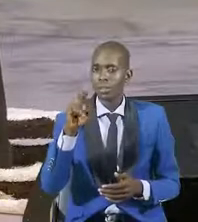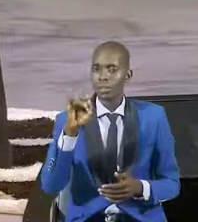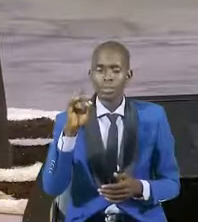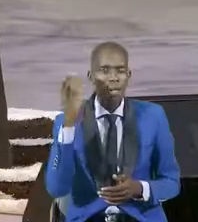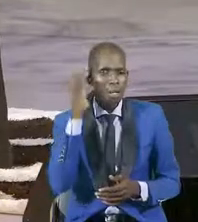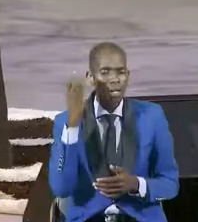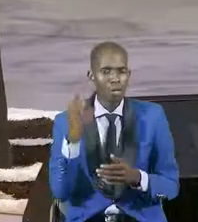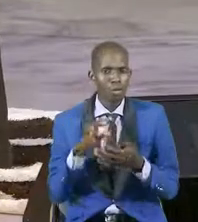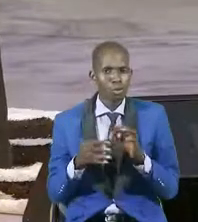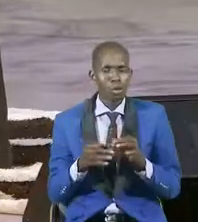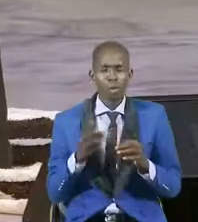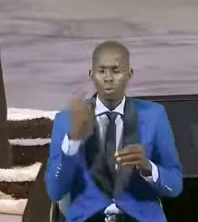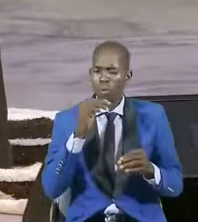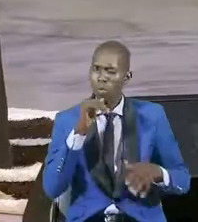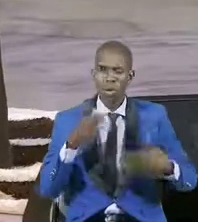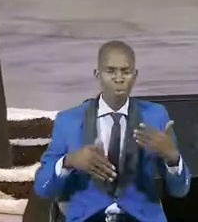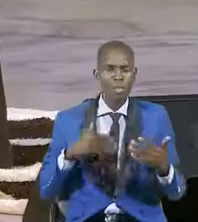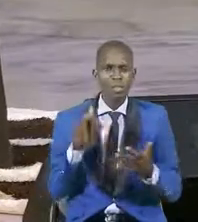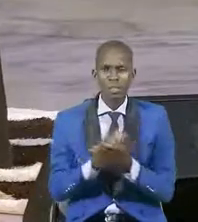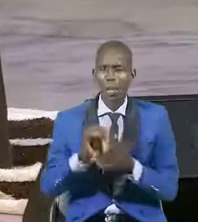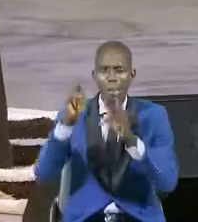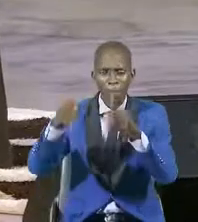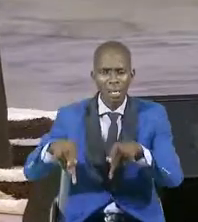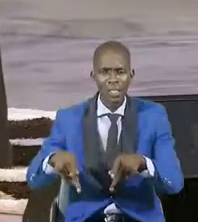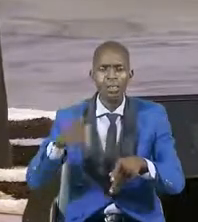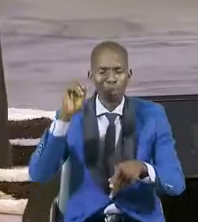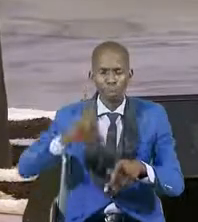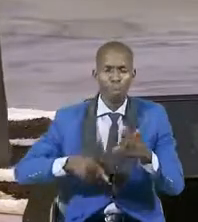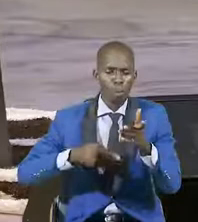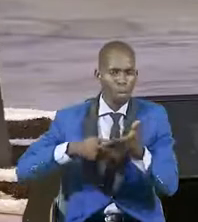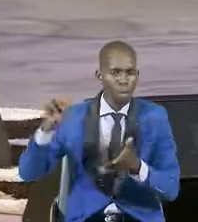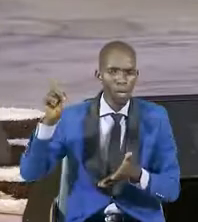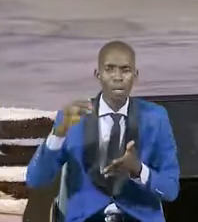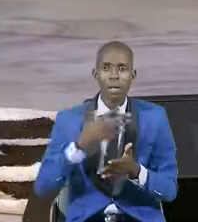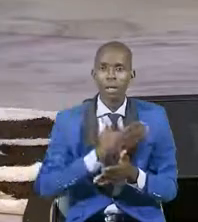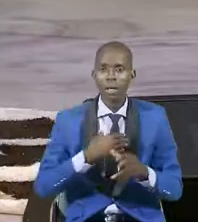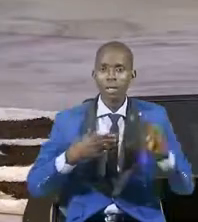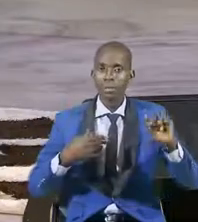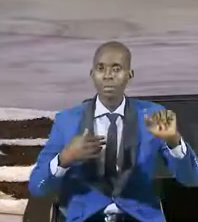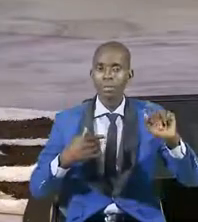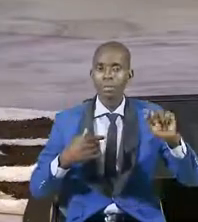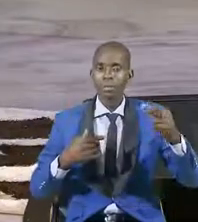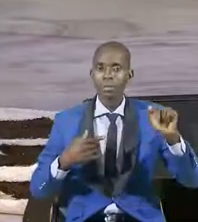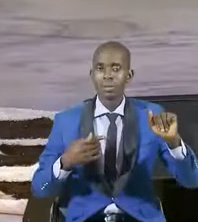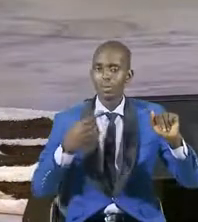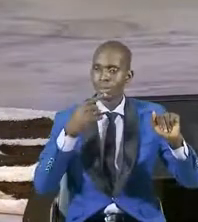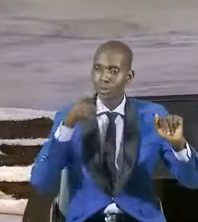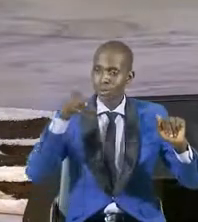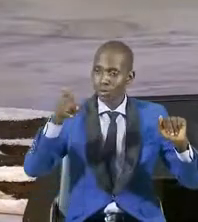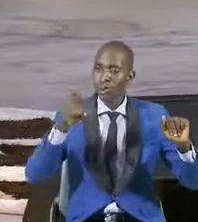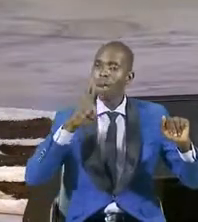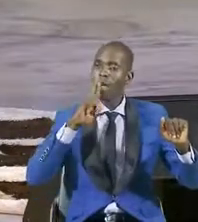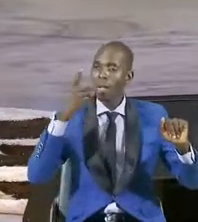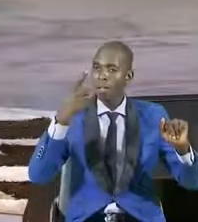payer pour cela. Et puis, alors Nathan en déduit pour lui dire que c'est toi l'homme là. Alors cela a apporté